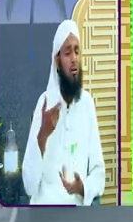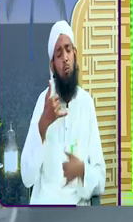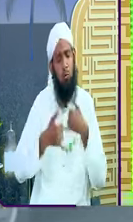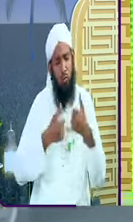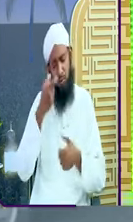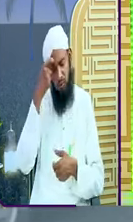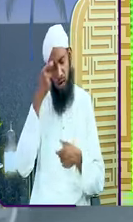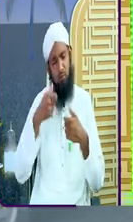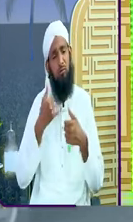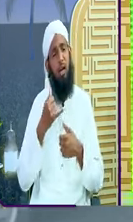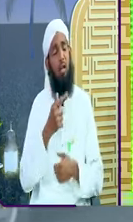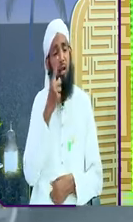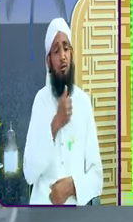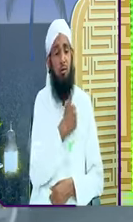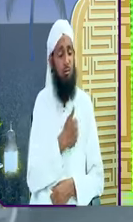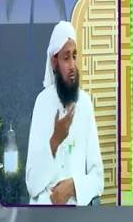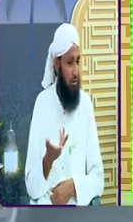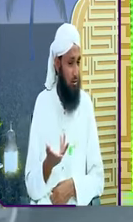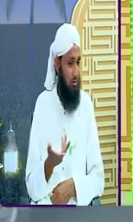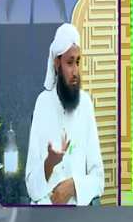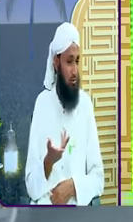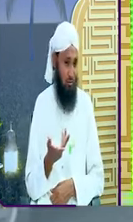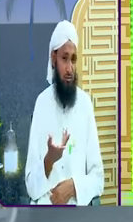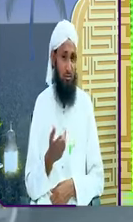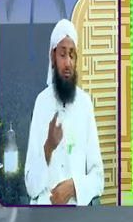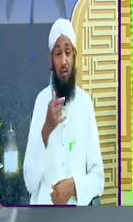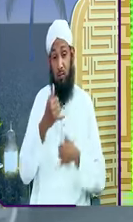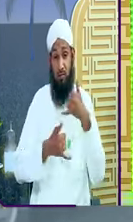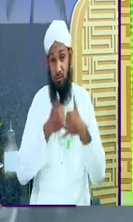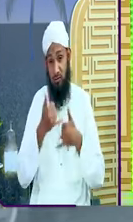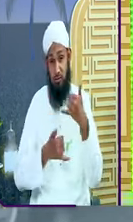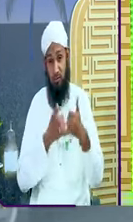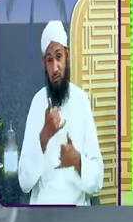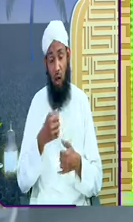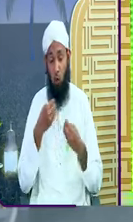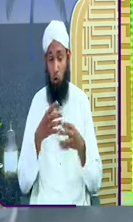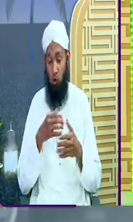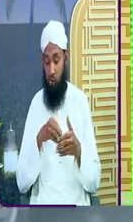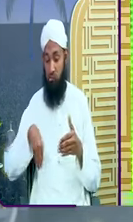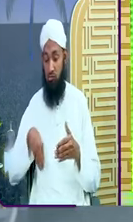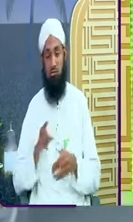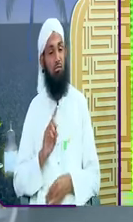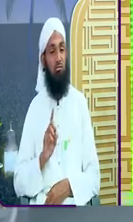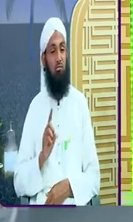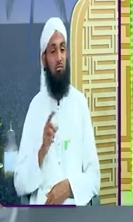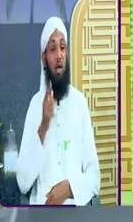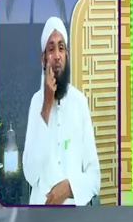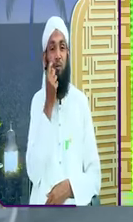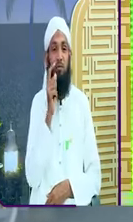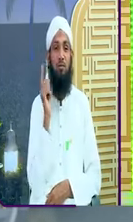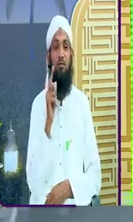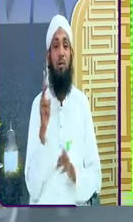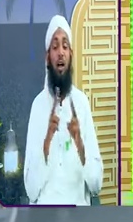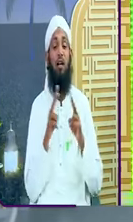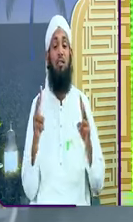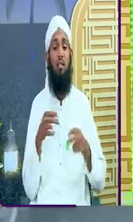امتیان ہے اور امتیان میں پس تو امتیان سے جی چورانا یہ مردوں کا کام بھی نہیں ہے ہے نا اس میں